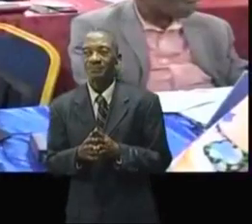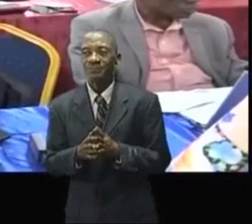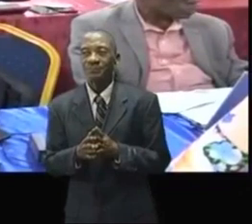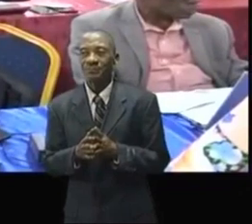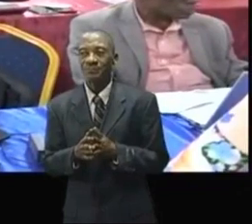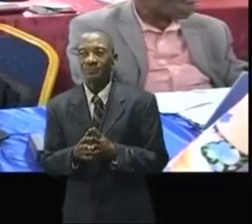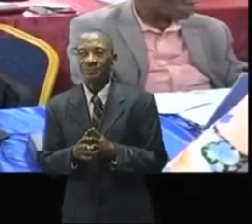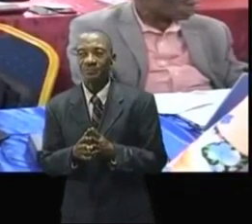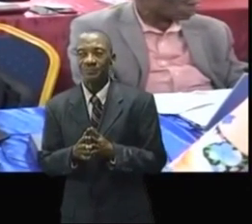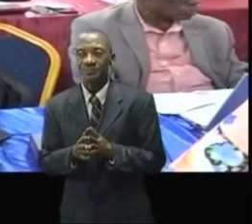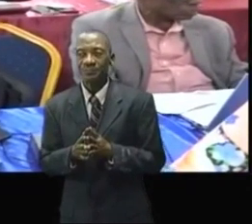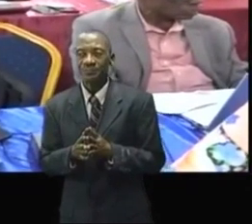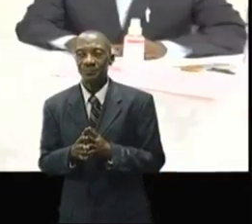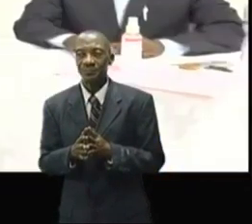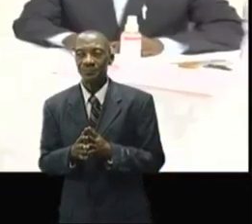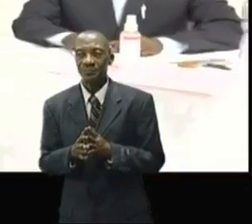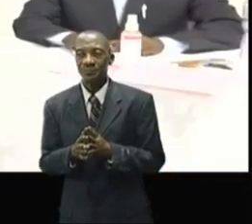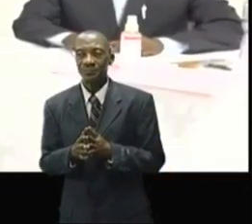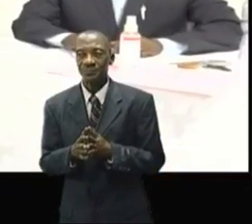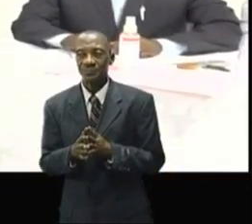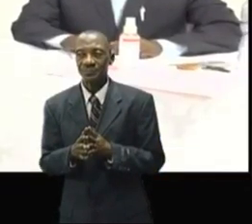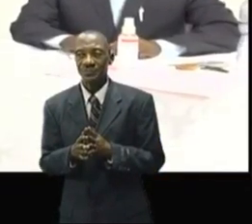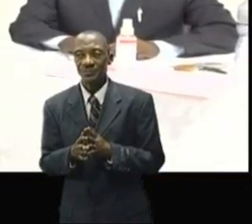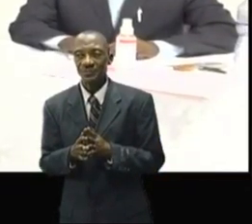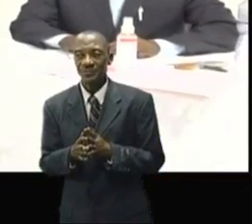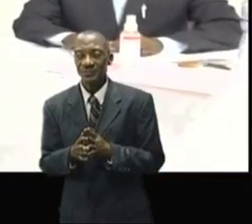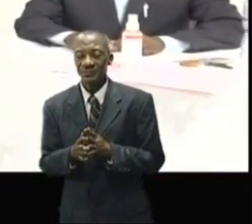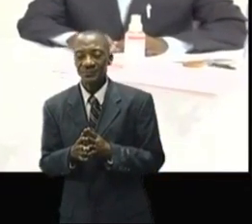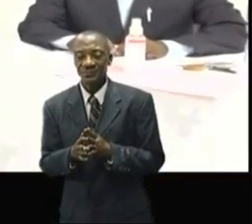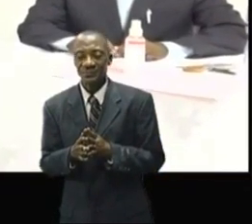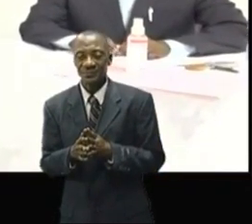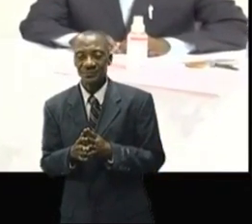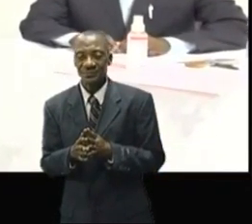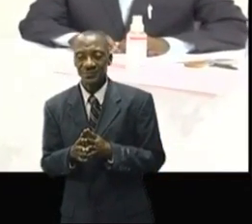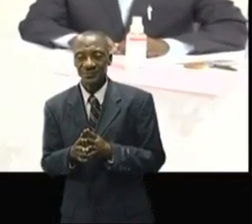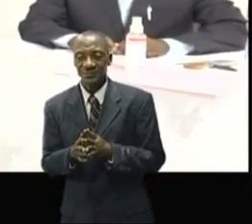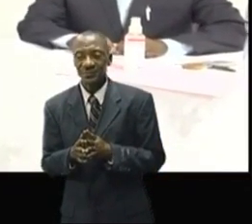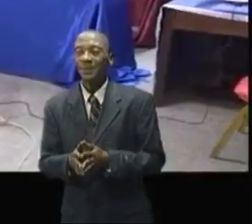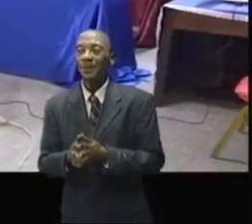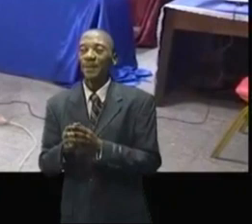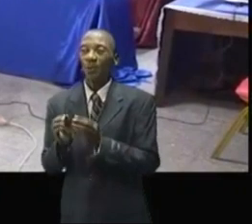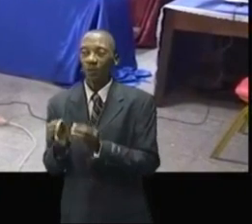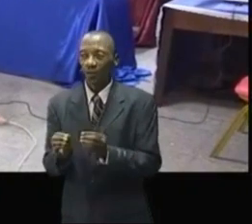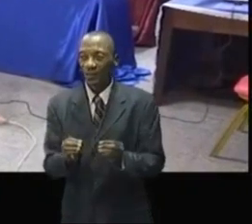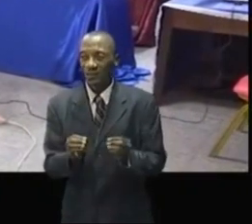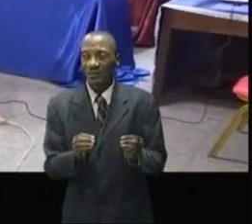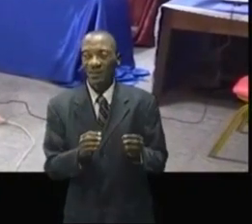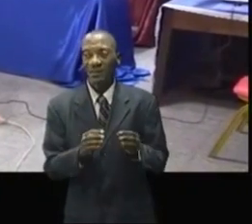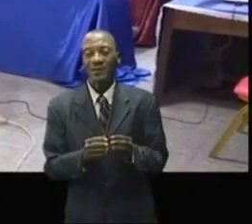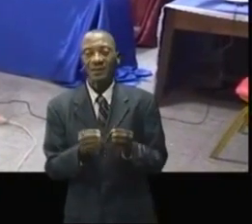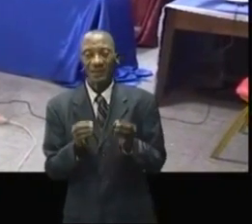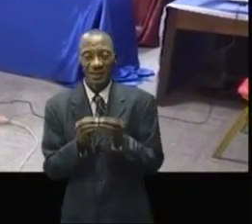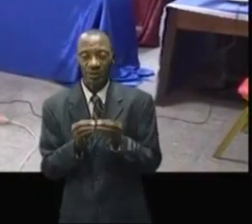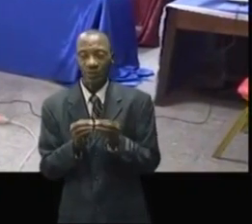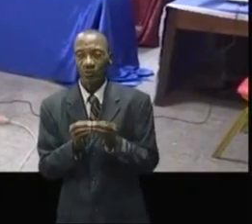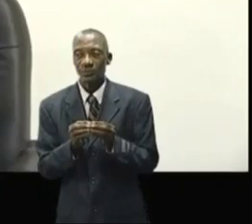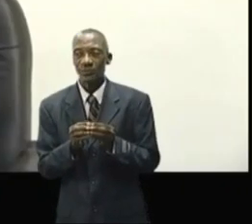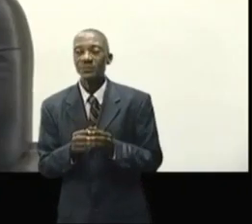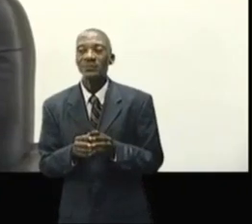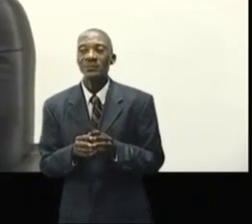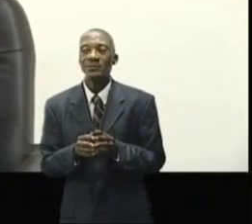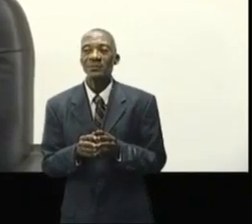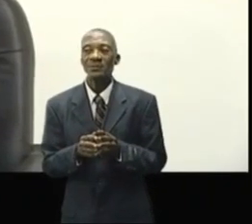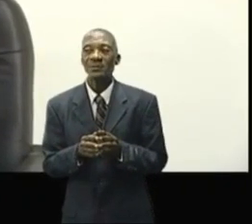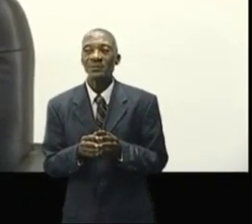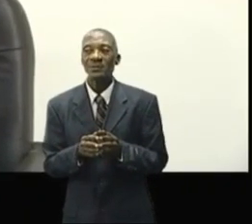Cet atelier organisé par le ministère de la Santé publique, Hygiène et Prévention permet aux participants de réfléchir sur la